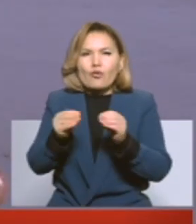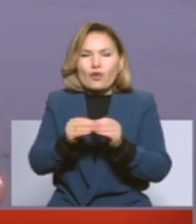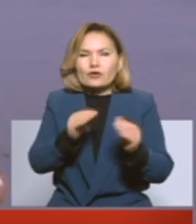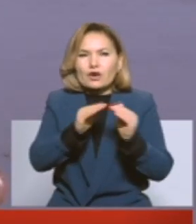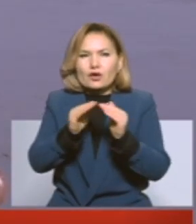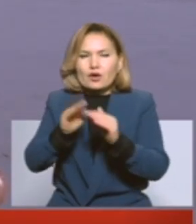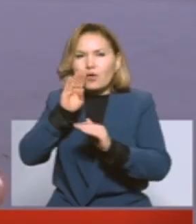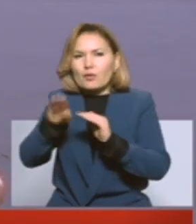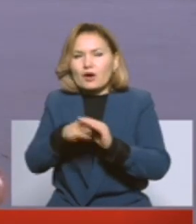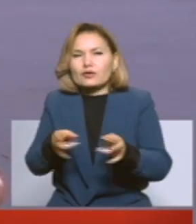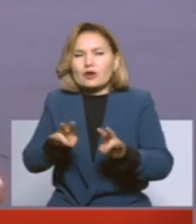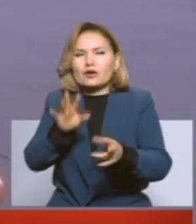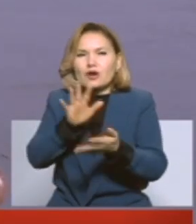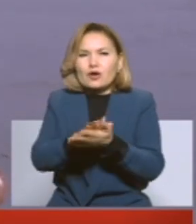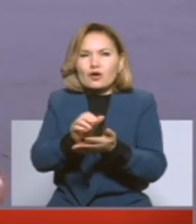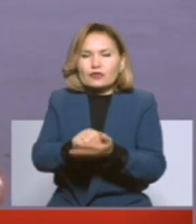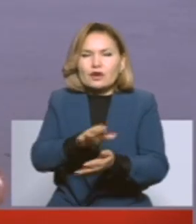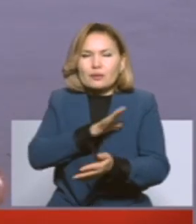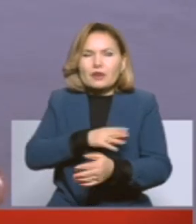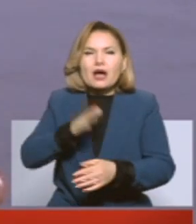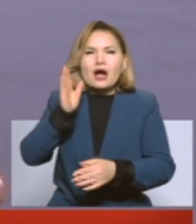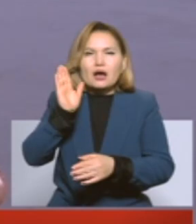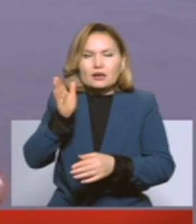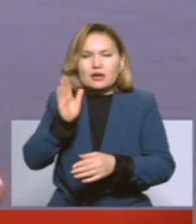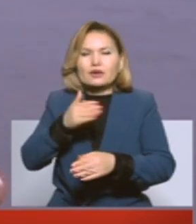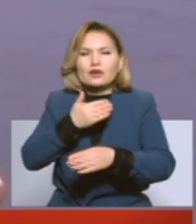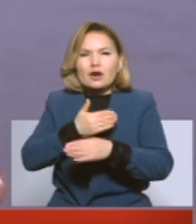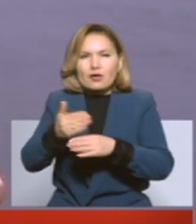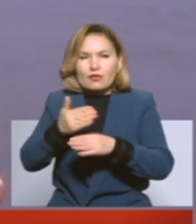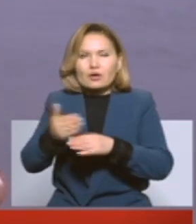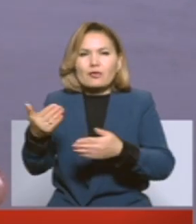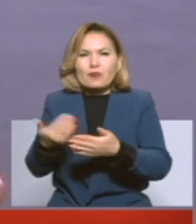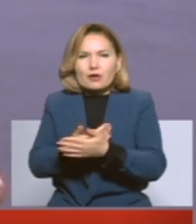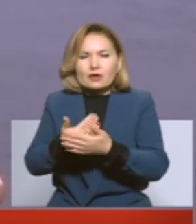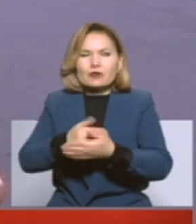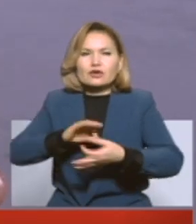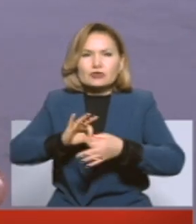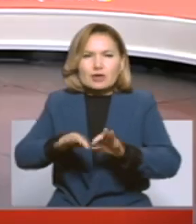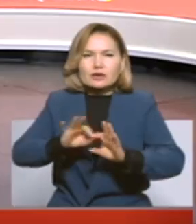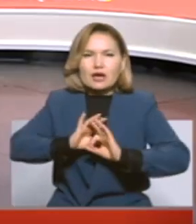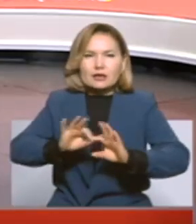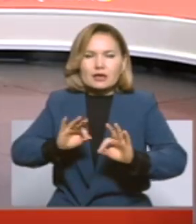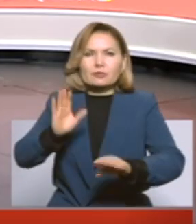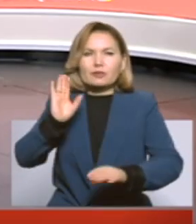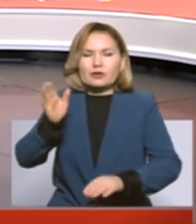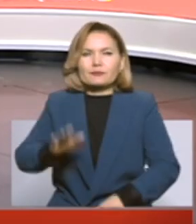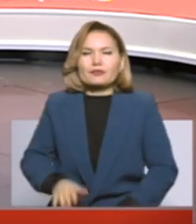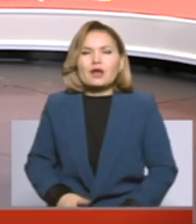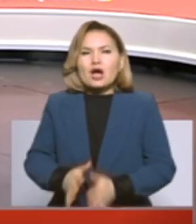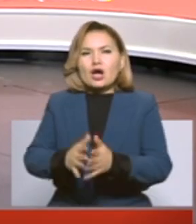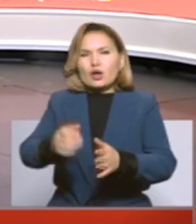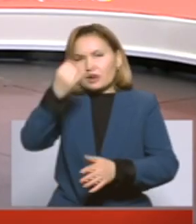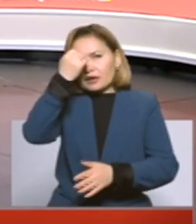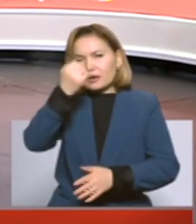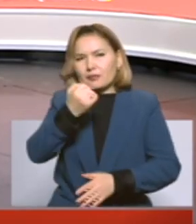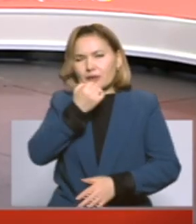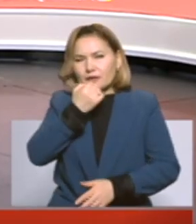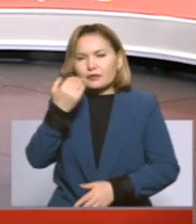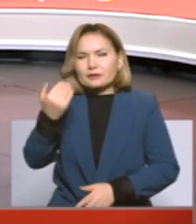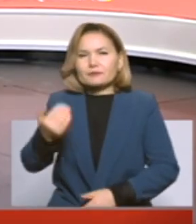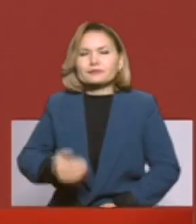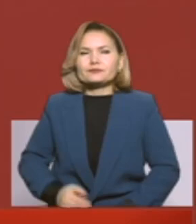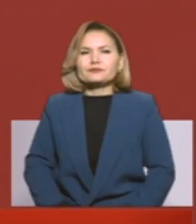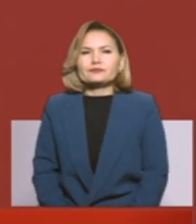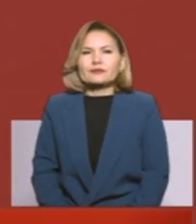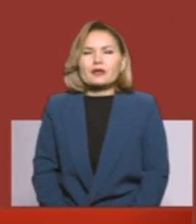мен инфрақұрылымдарды су басқан алдағы шығарында ақпаратты толықтыратын боламын. Ләйлә? Көп рахмет, Нұрсұлтан. Қымбатты